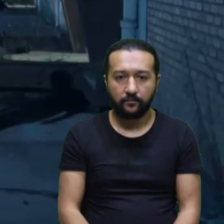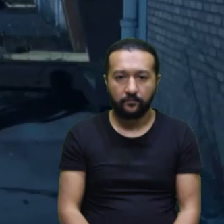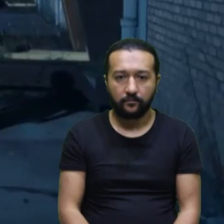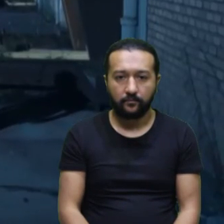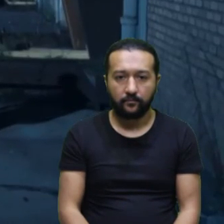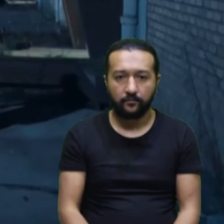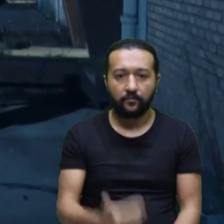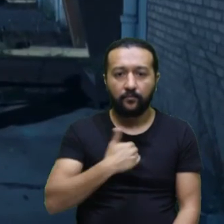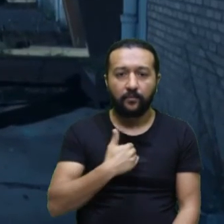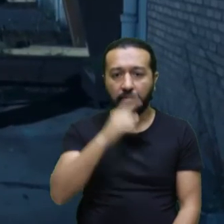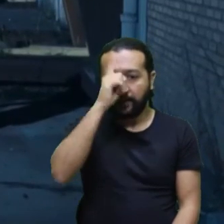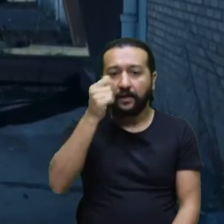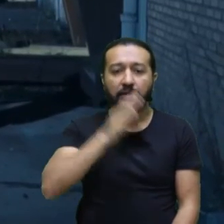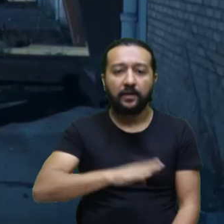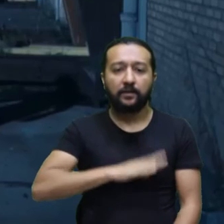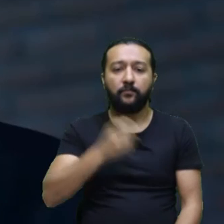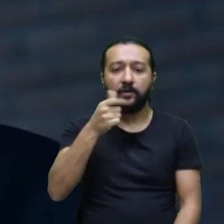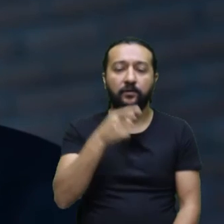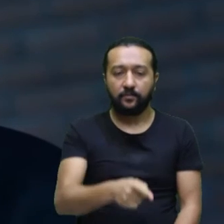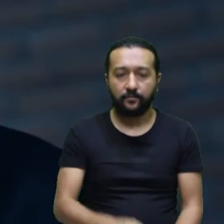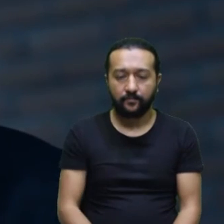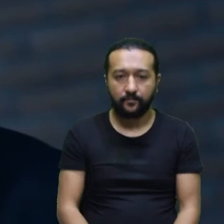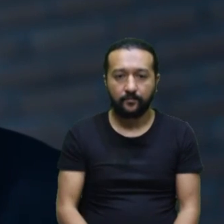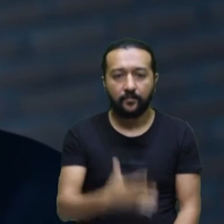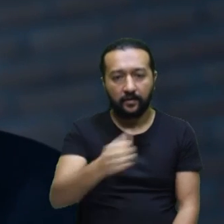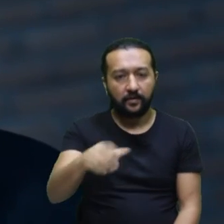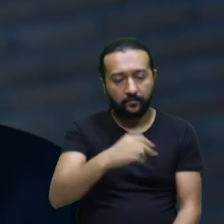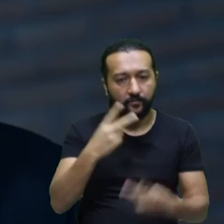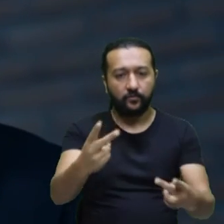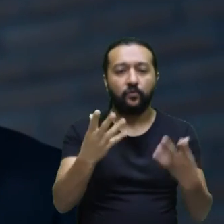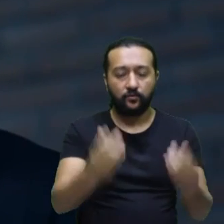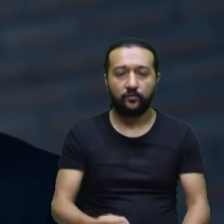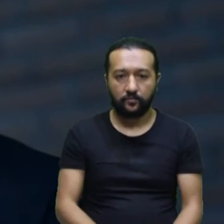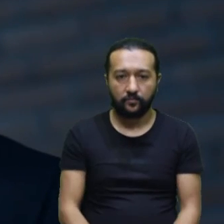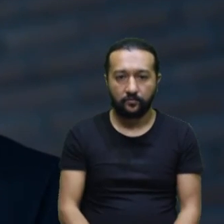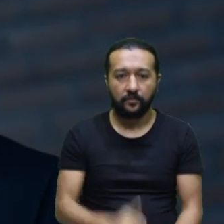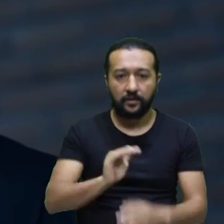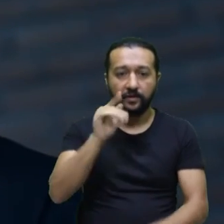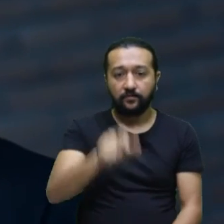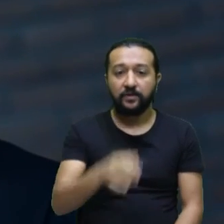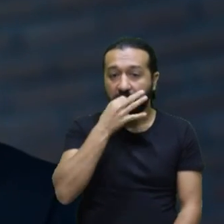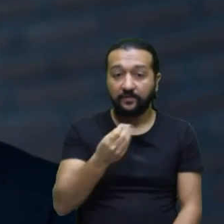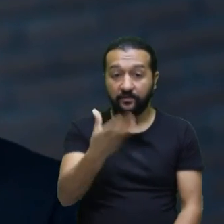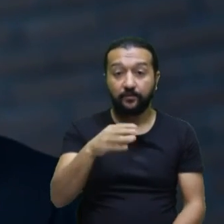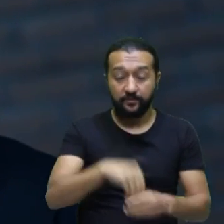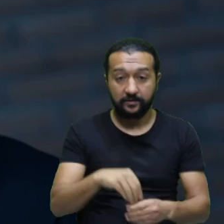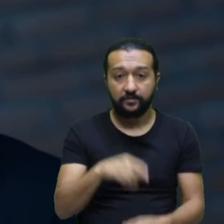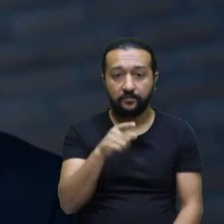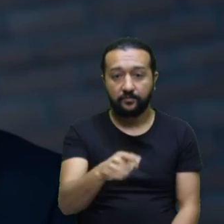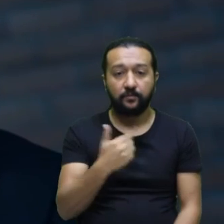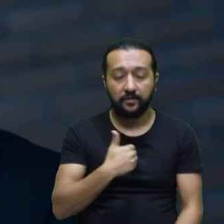tekmeledi çantayı. Benim tek derdim para. Alın, hepsi sizin olsun. Yaşamana izin vermem